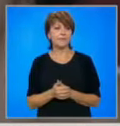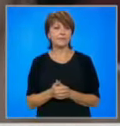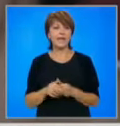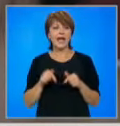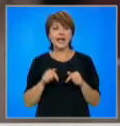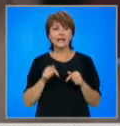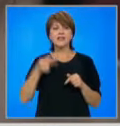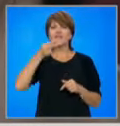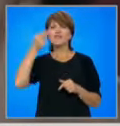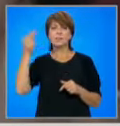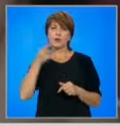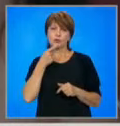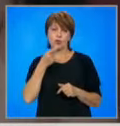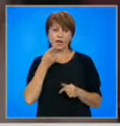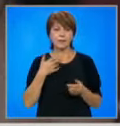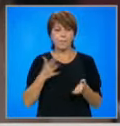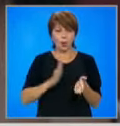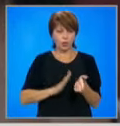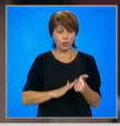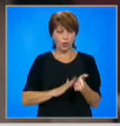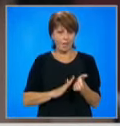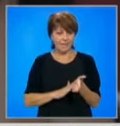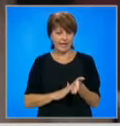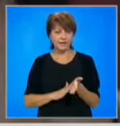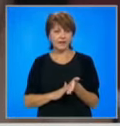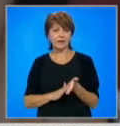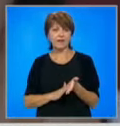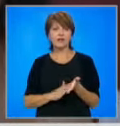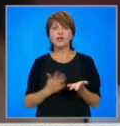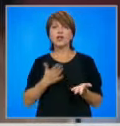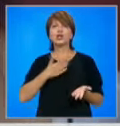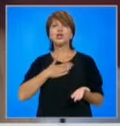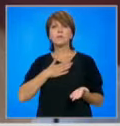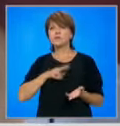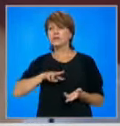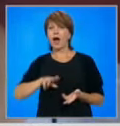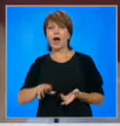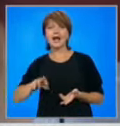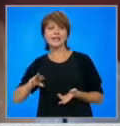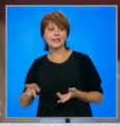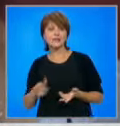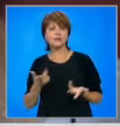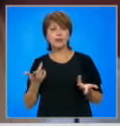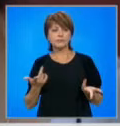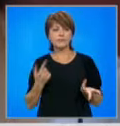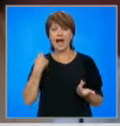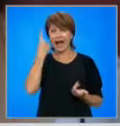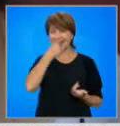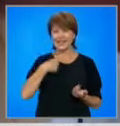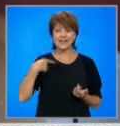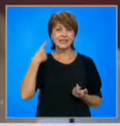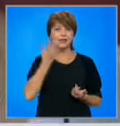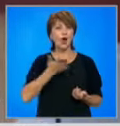изброих, по документи, собствениците са различни. И в действителното лице, което е собственик